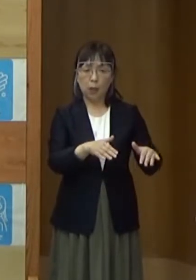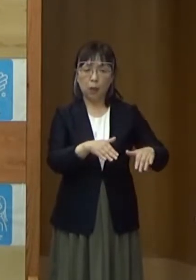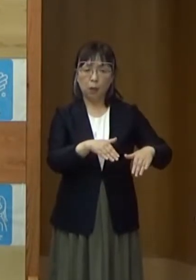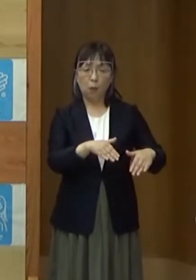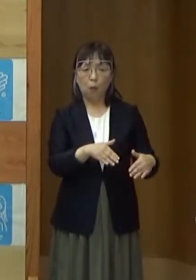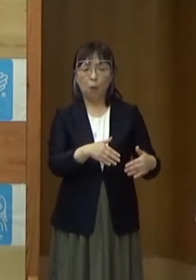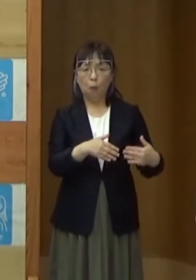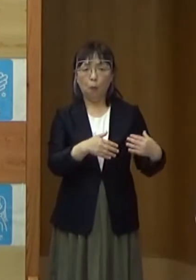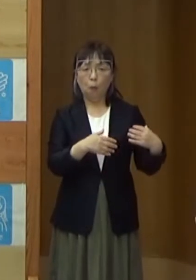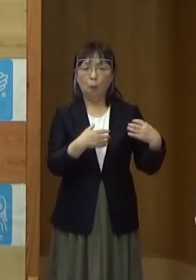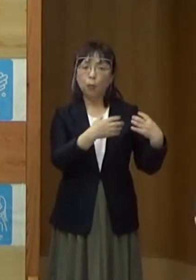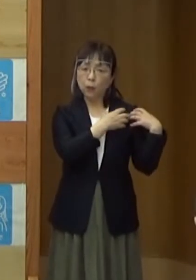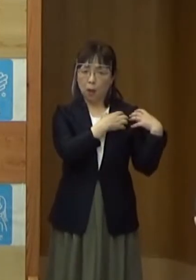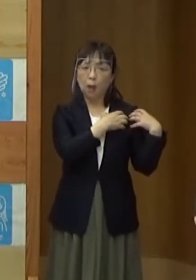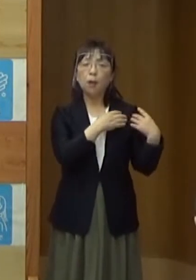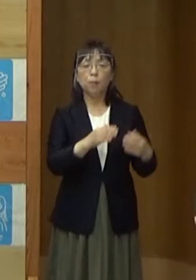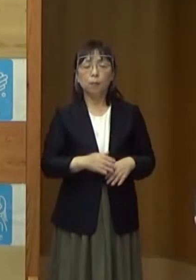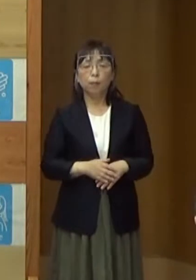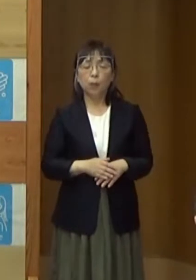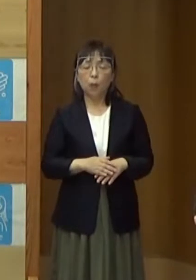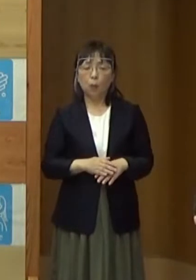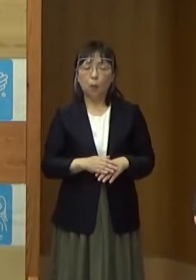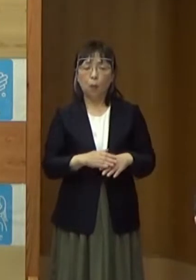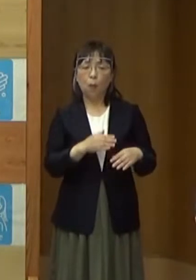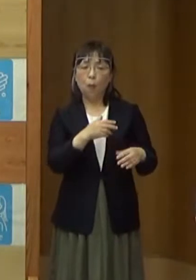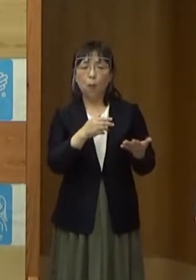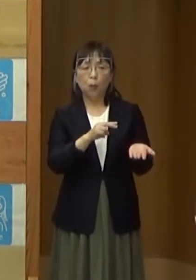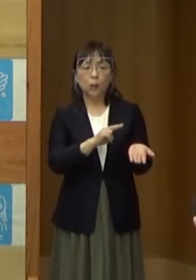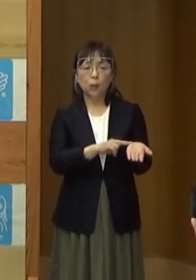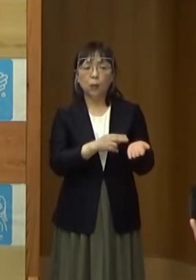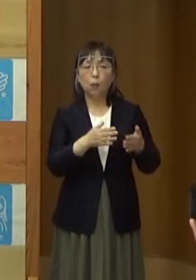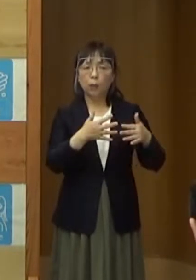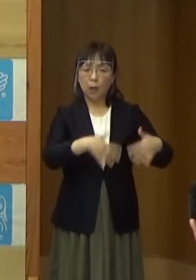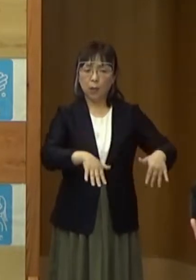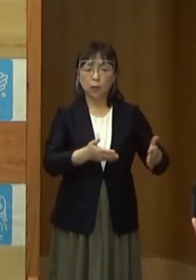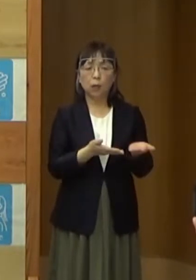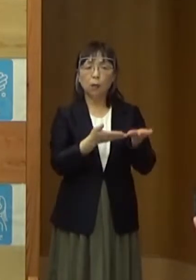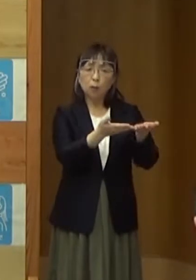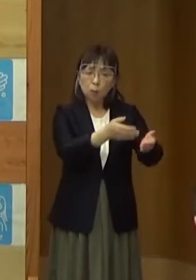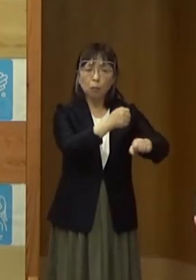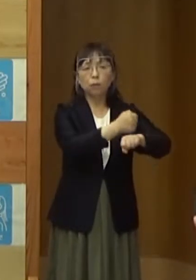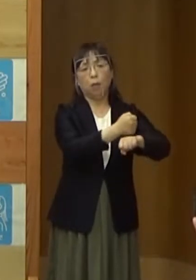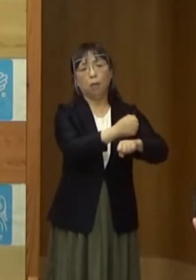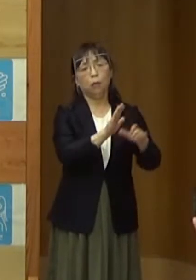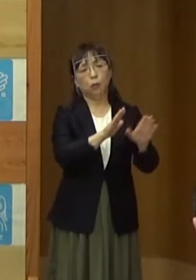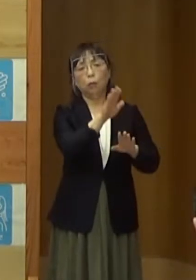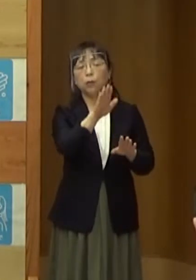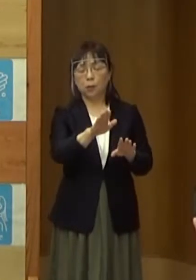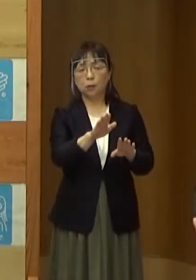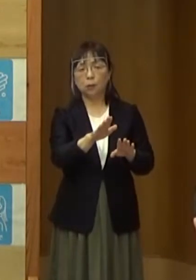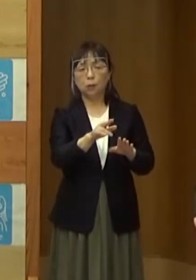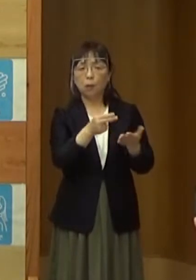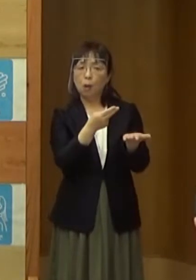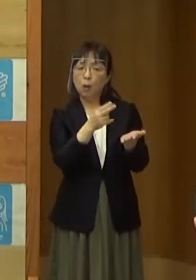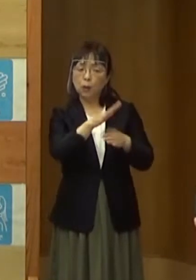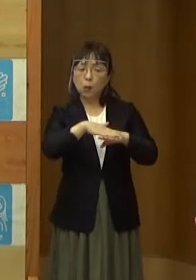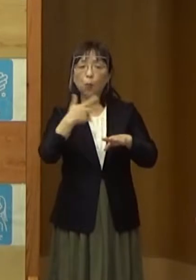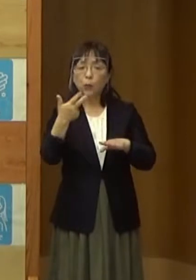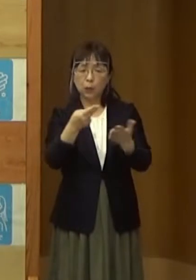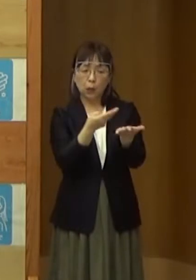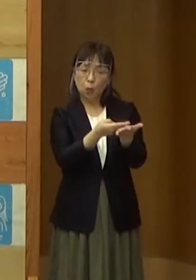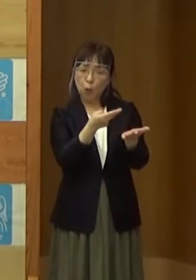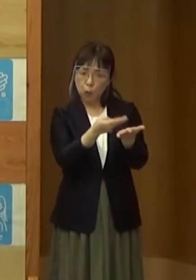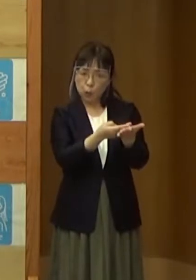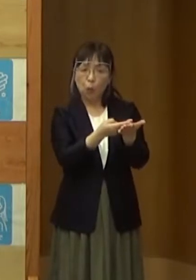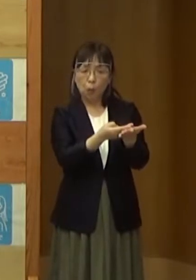感染の拡大に伴いまして医療提供体制の負荷も増加してます。 札幌市の病床使用率でございますけれ